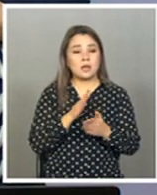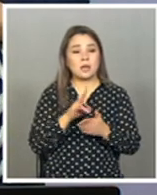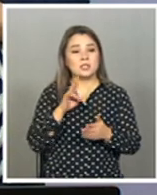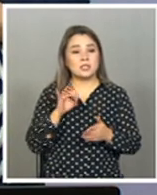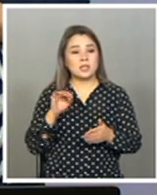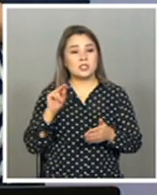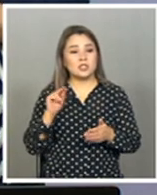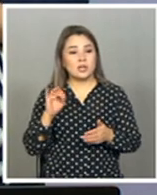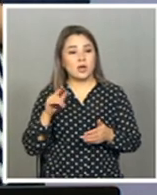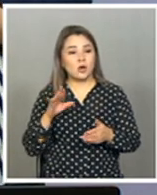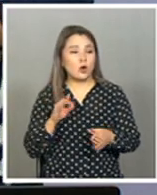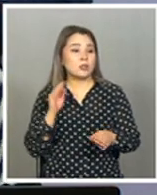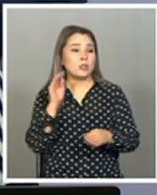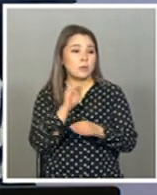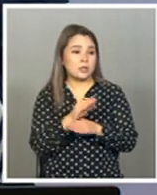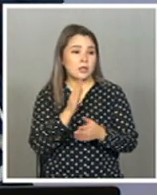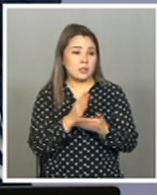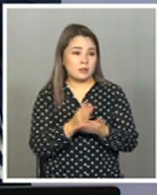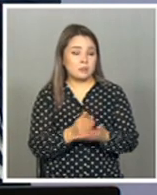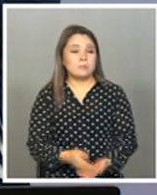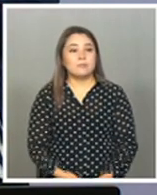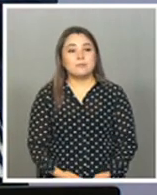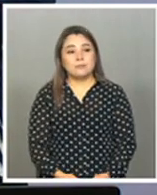является дополнением.